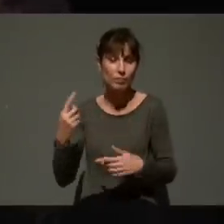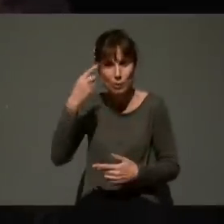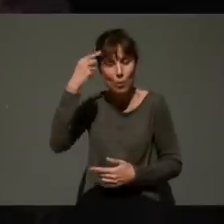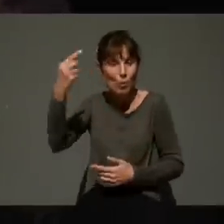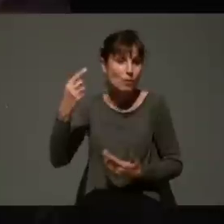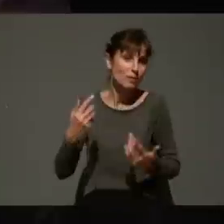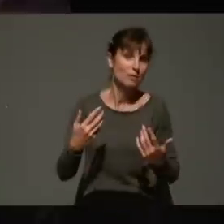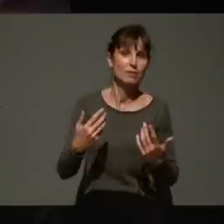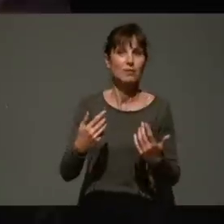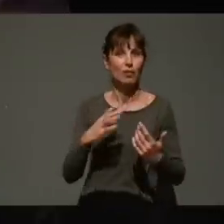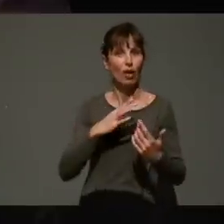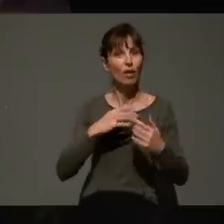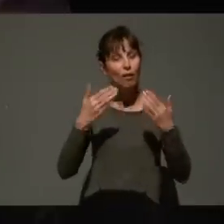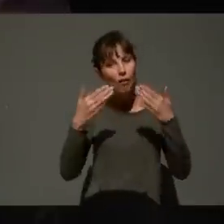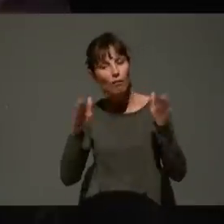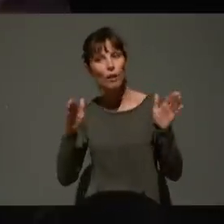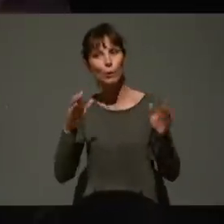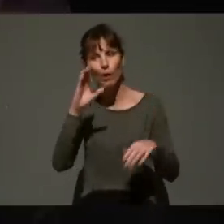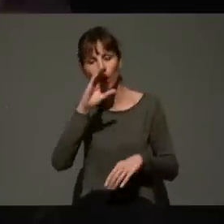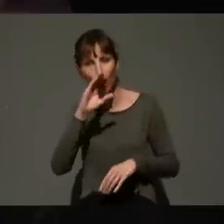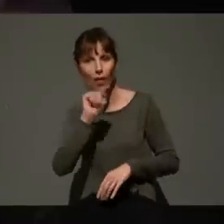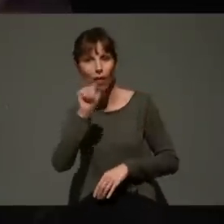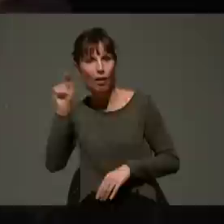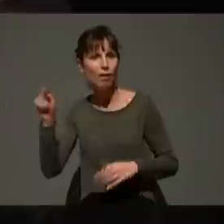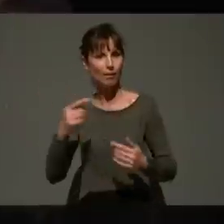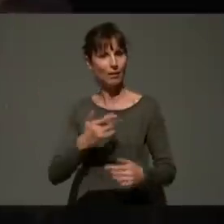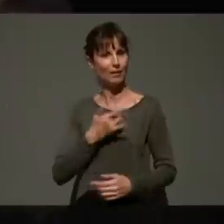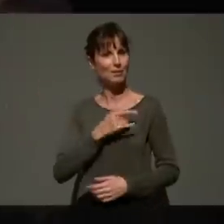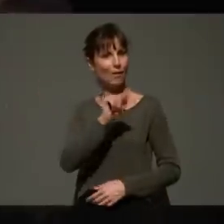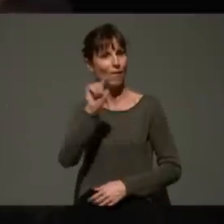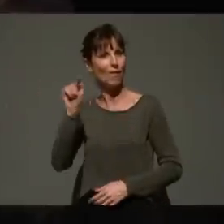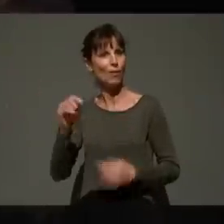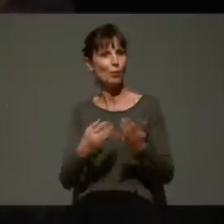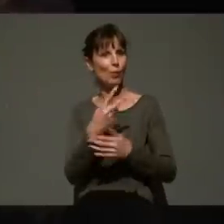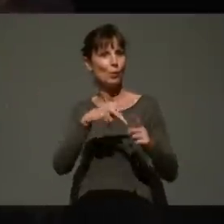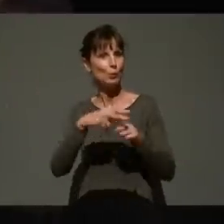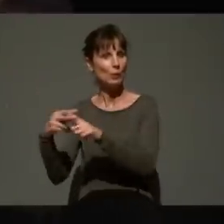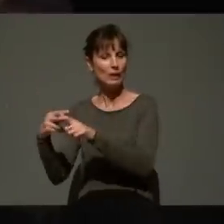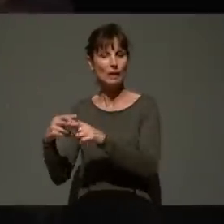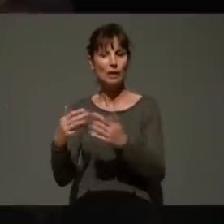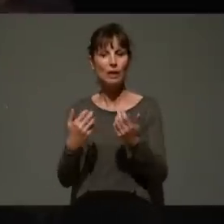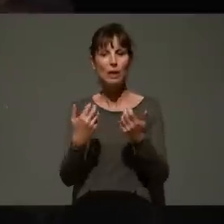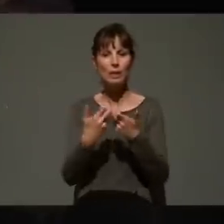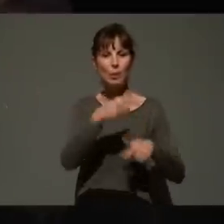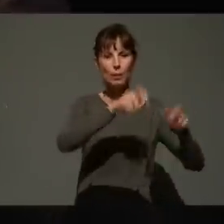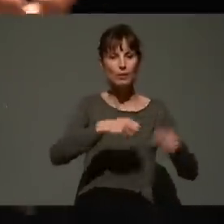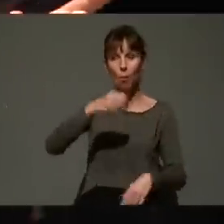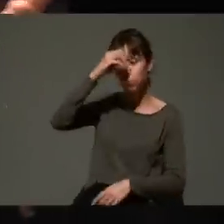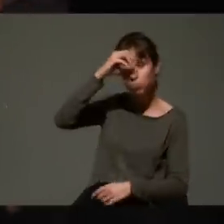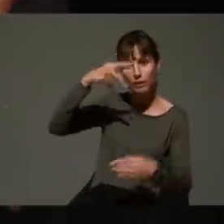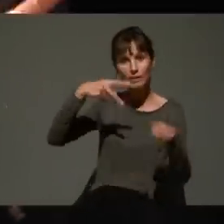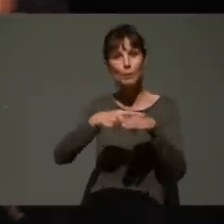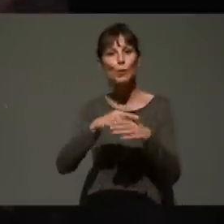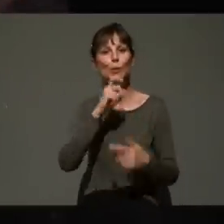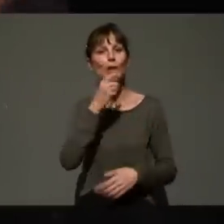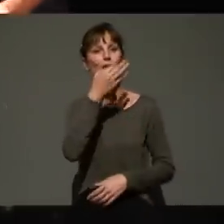a justement des ouvertures très très intéressantes et que ça peut permettre à des gens débutants de on parlait